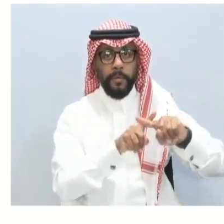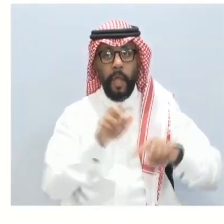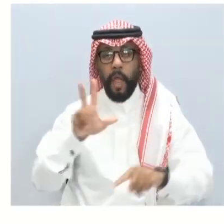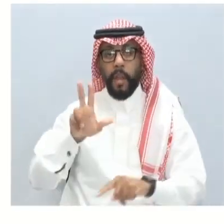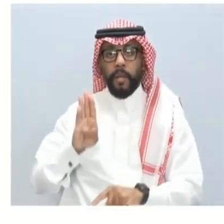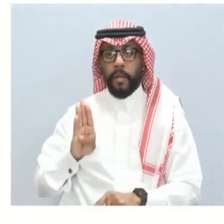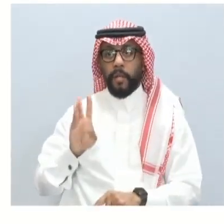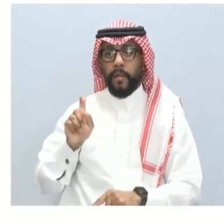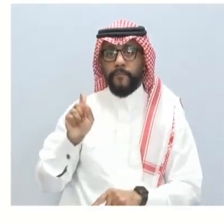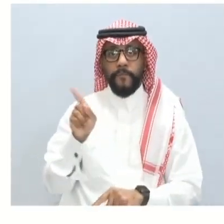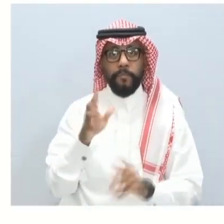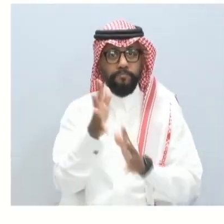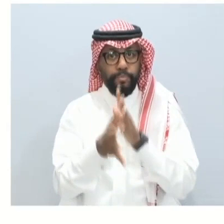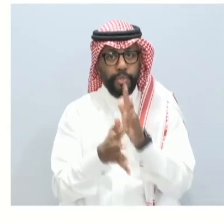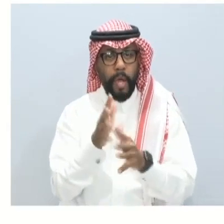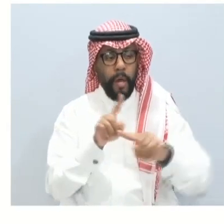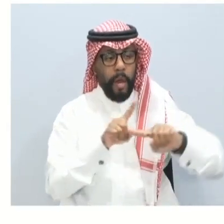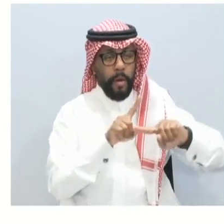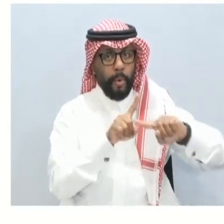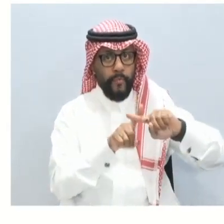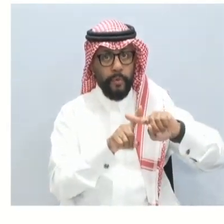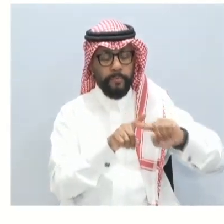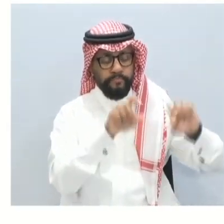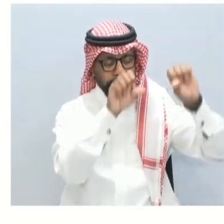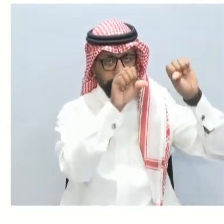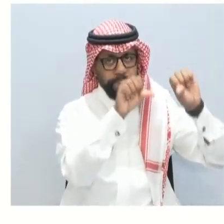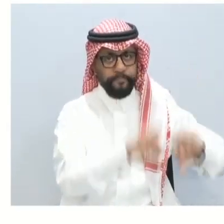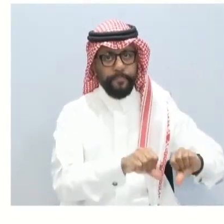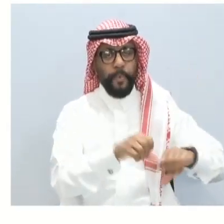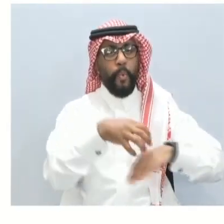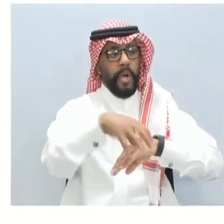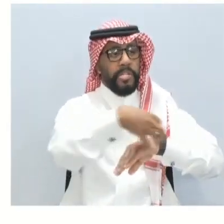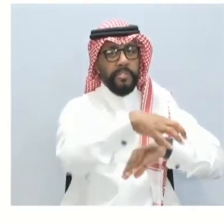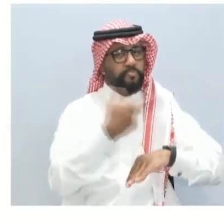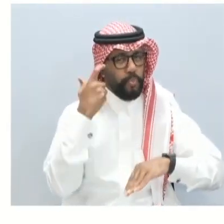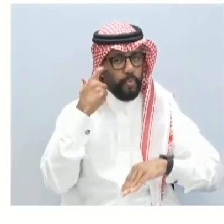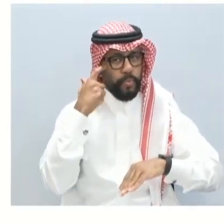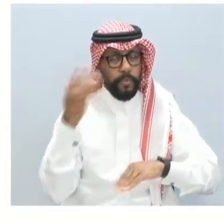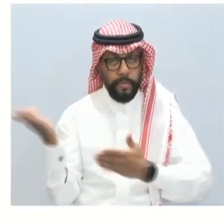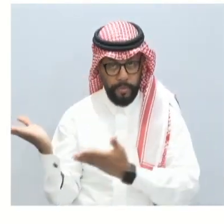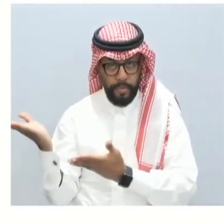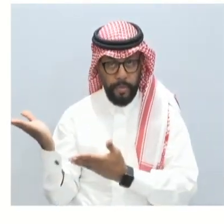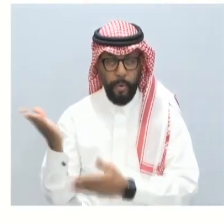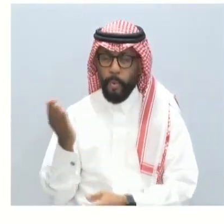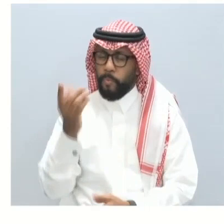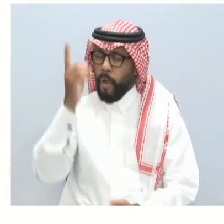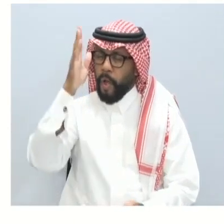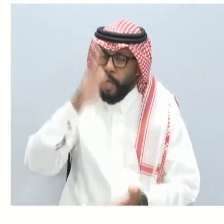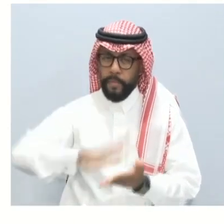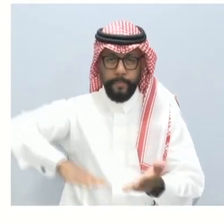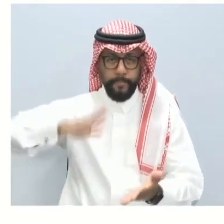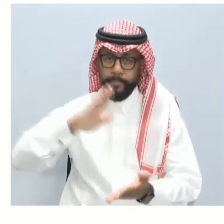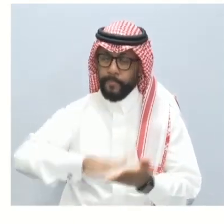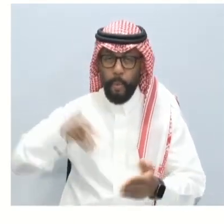واقسامه اخذنا في اول درس في هذه الماده العظيمه كتاب التوحيد بينا لكم الوحدات